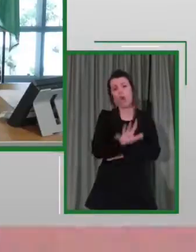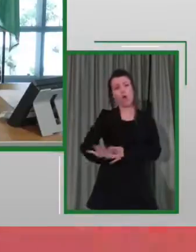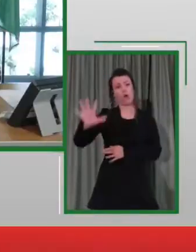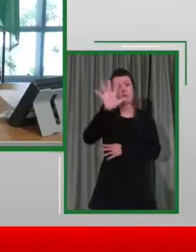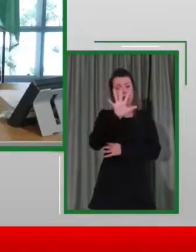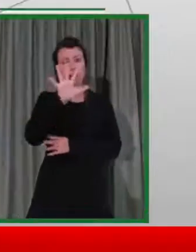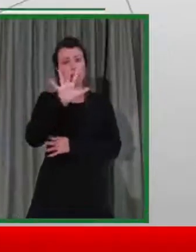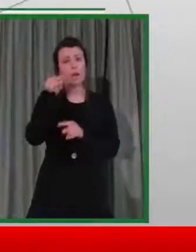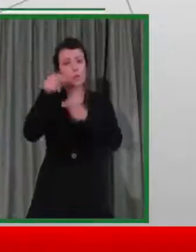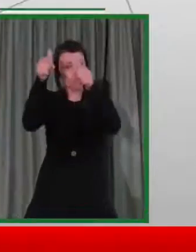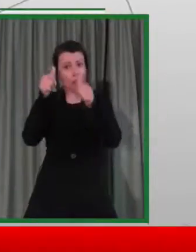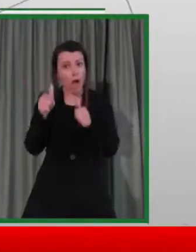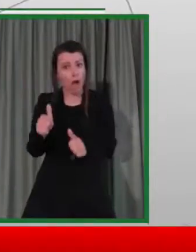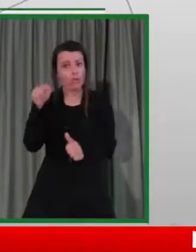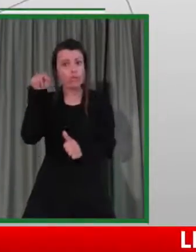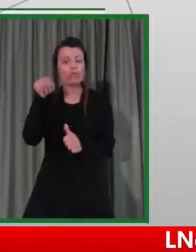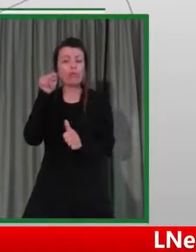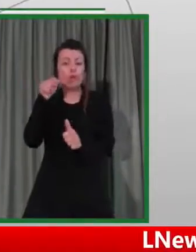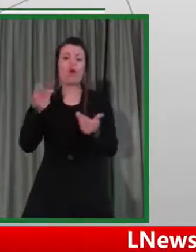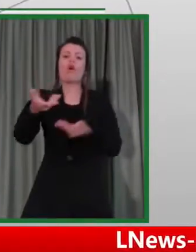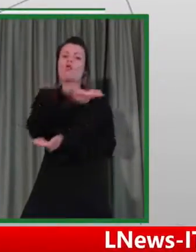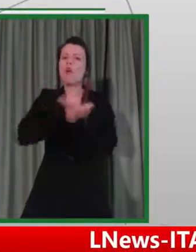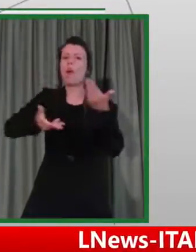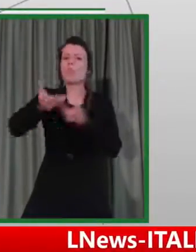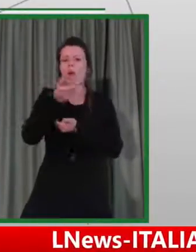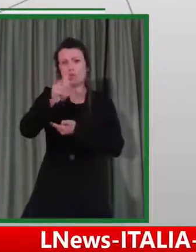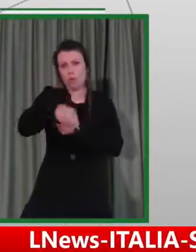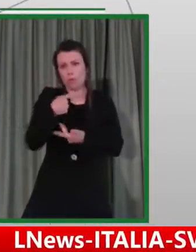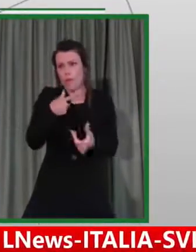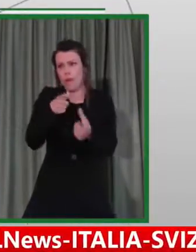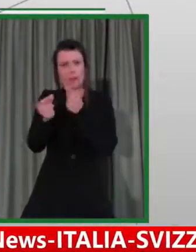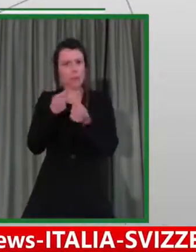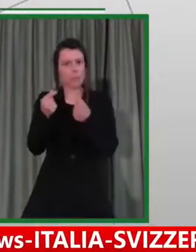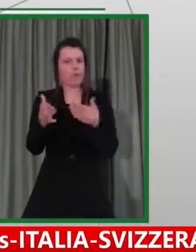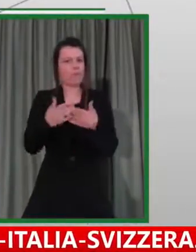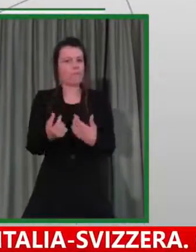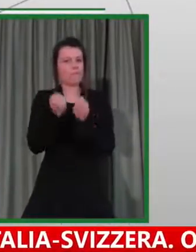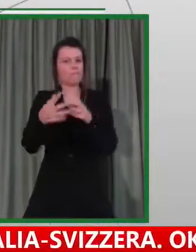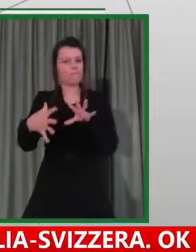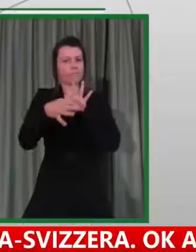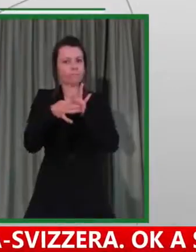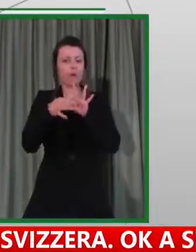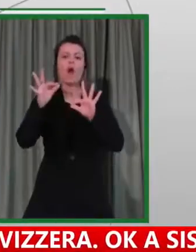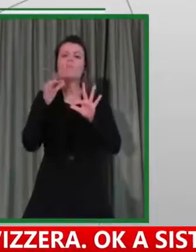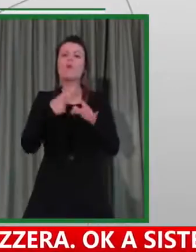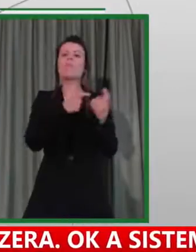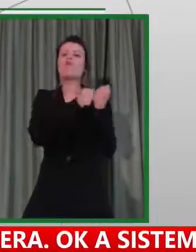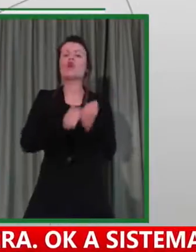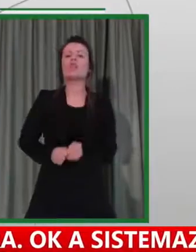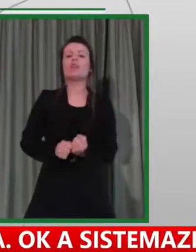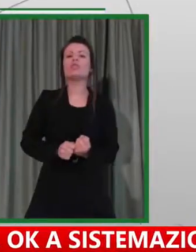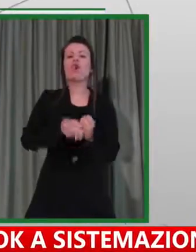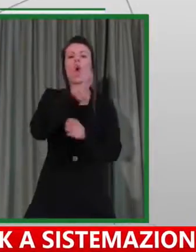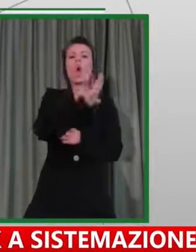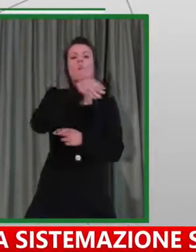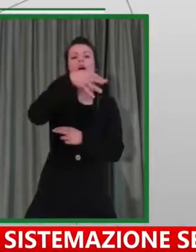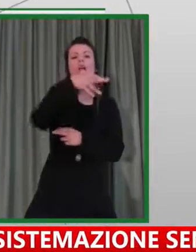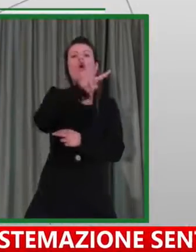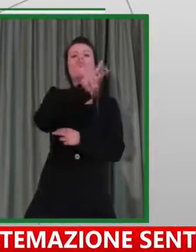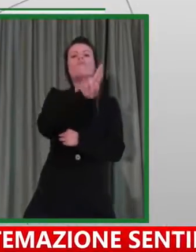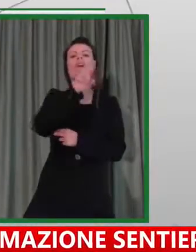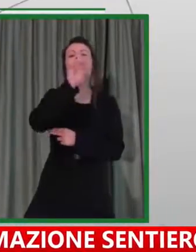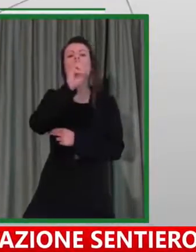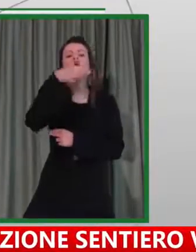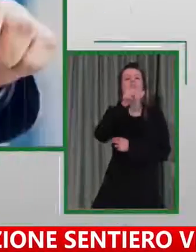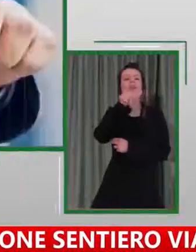collaborazione e in stretto rapporto appunto con la Fondazione Umberto Veronesi e la Fondazione Cariplo. Il